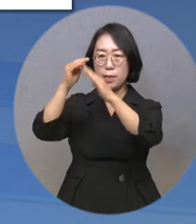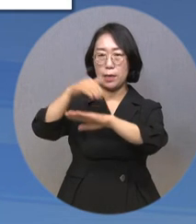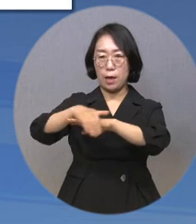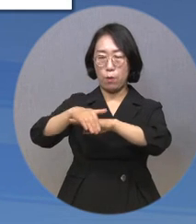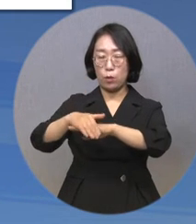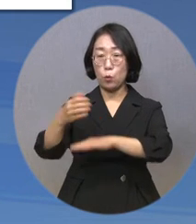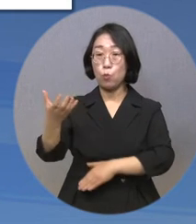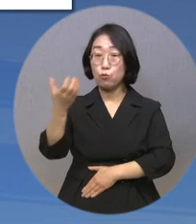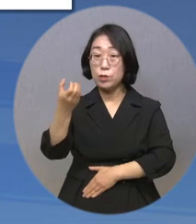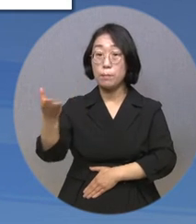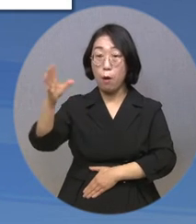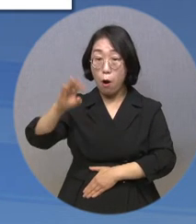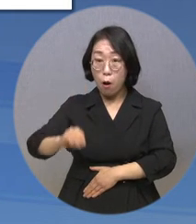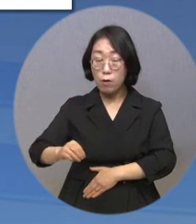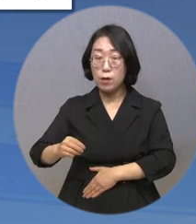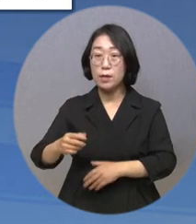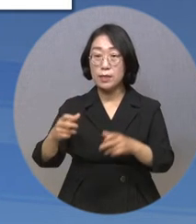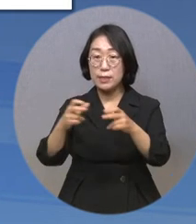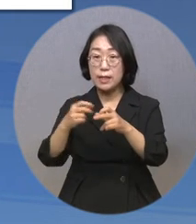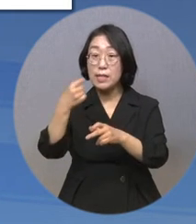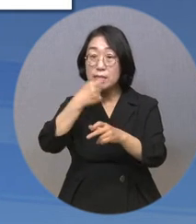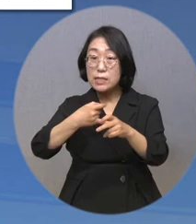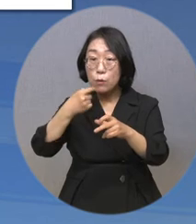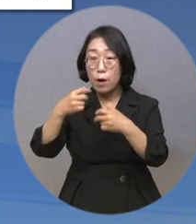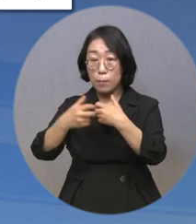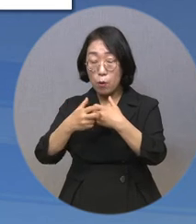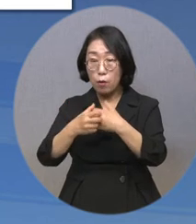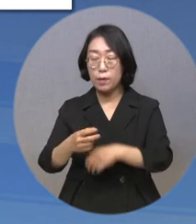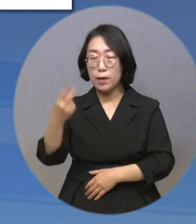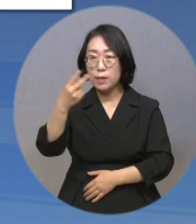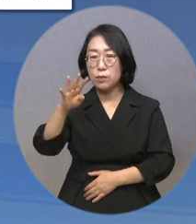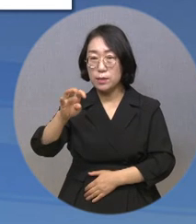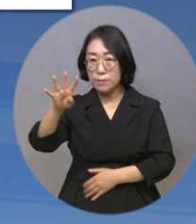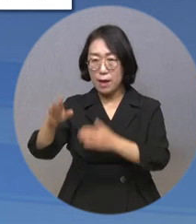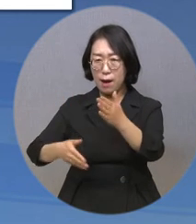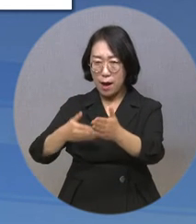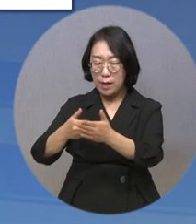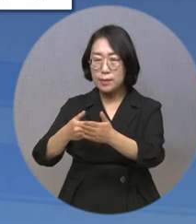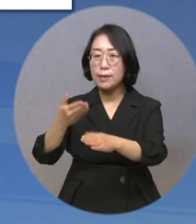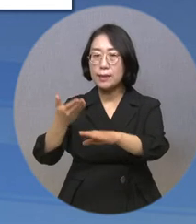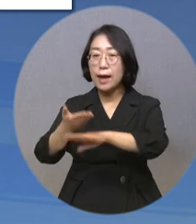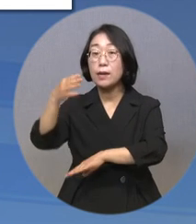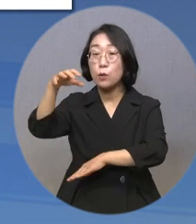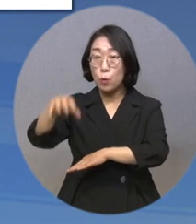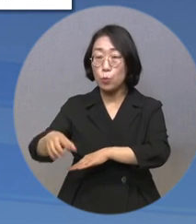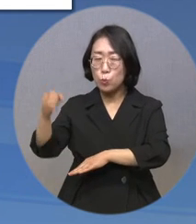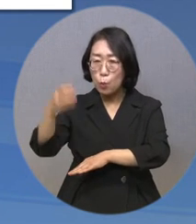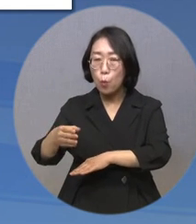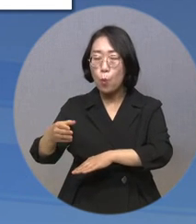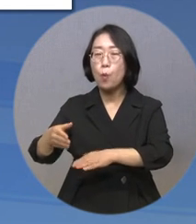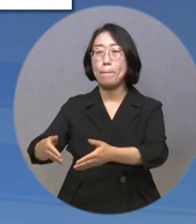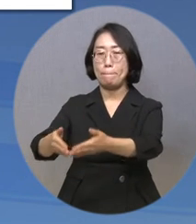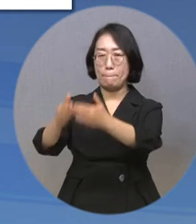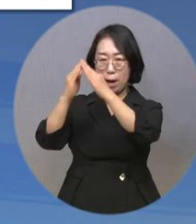90억 원을 투입해 장애인 치과병원 한 곳을 2024년까지 서남권에 추가로 건립합니다.